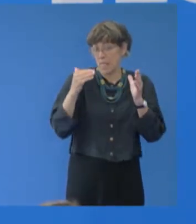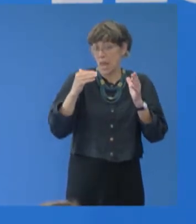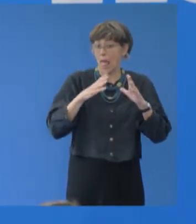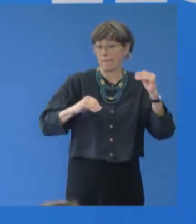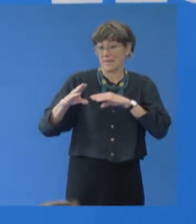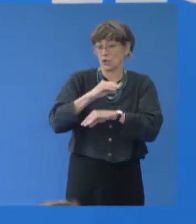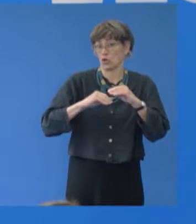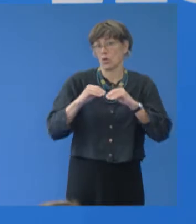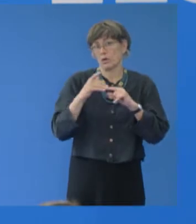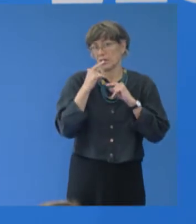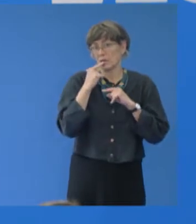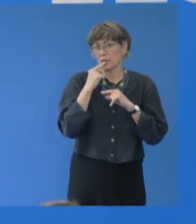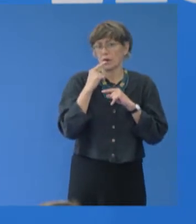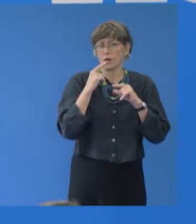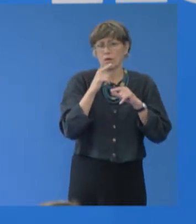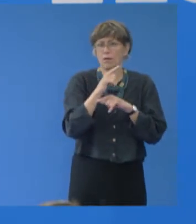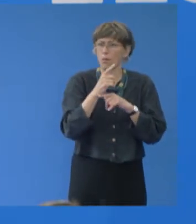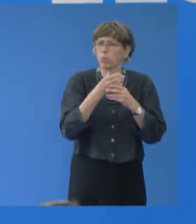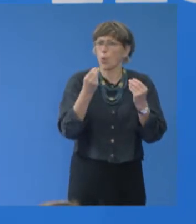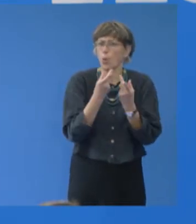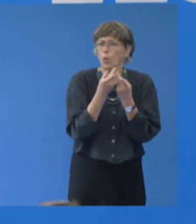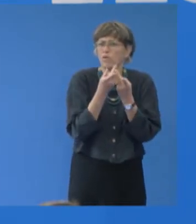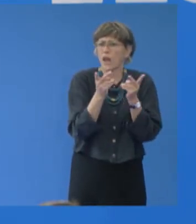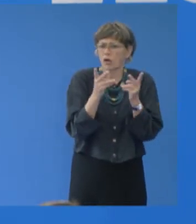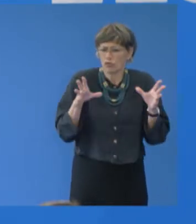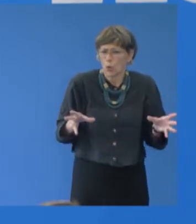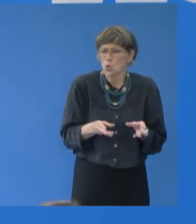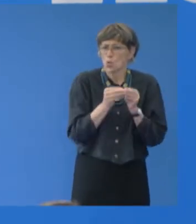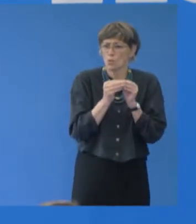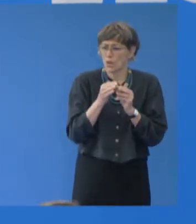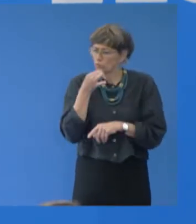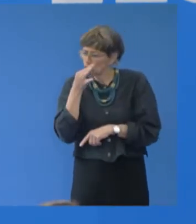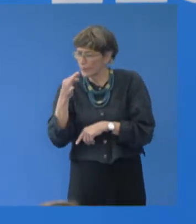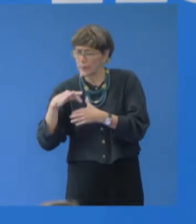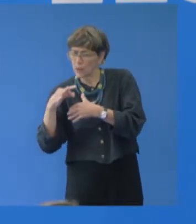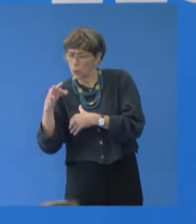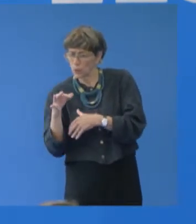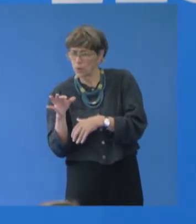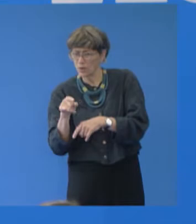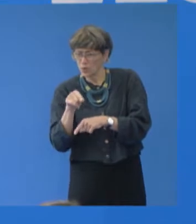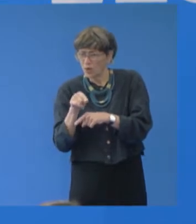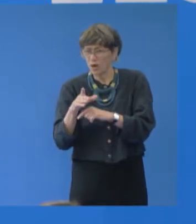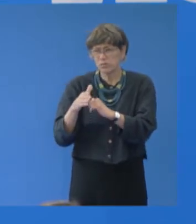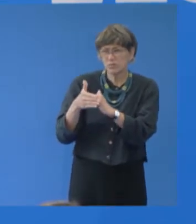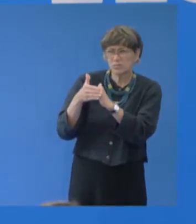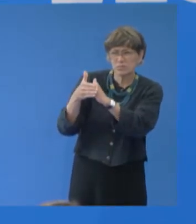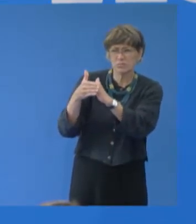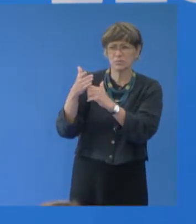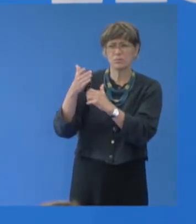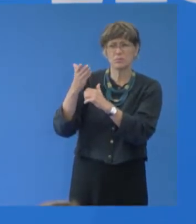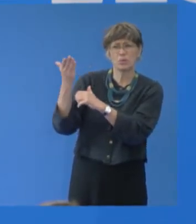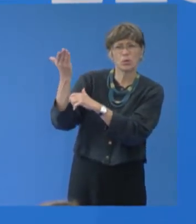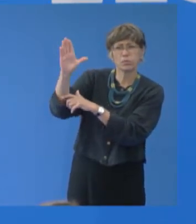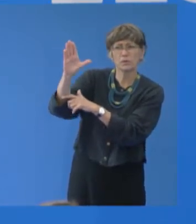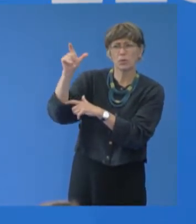communes. Et je leur dis à mes élus locaux qu'ils continuent à soutenir des élus, des